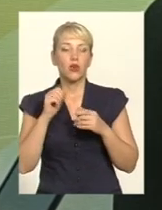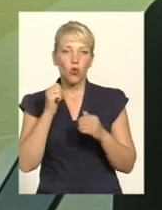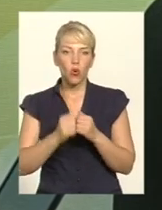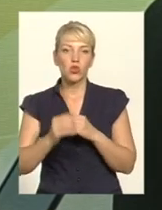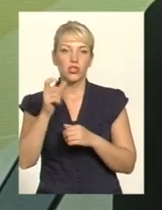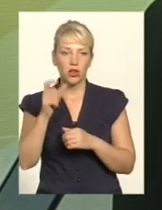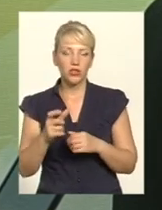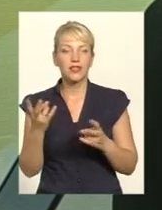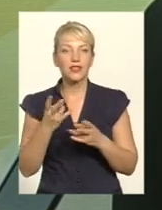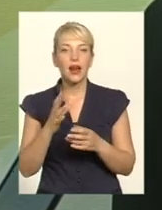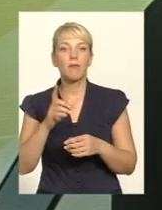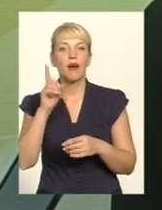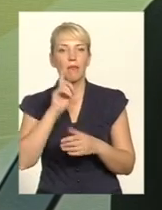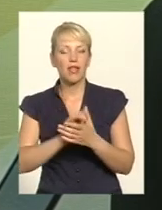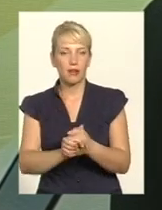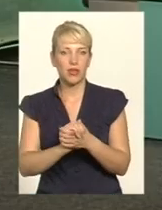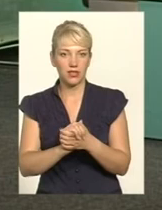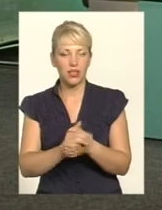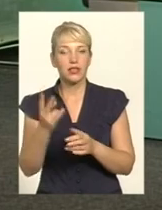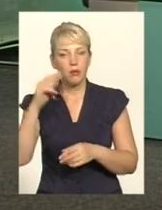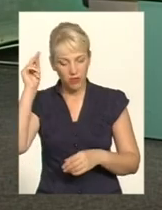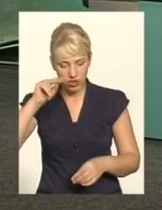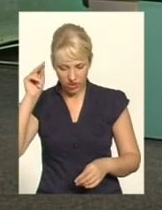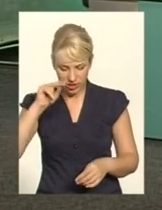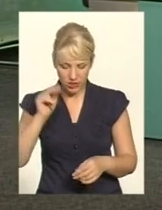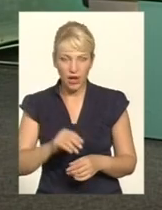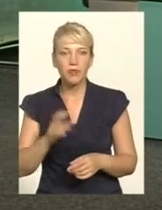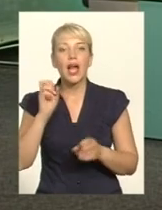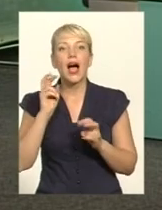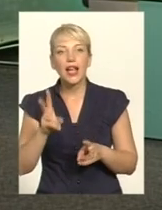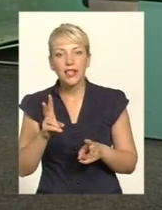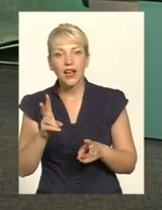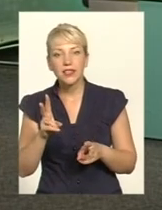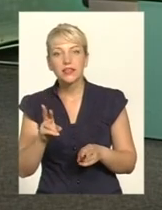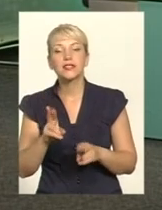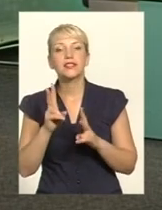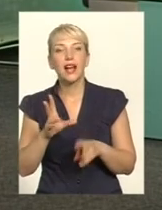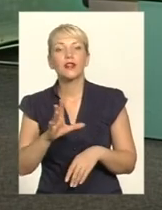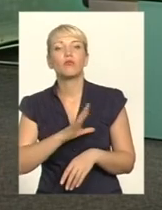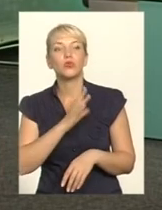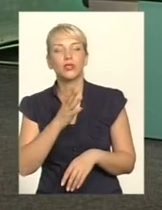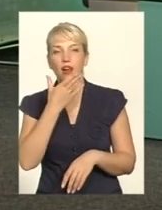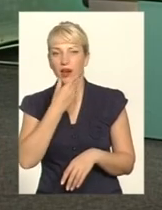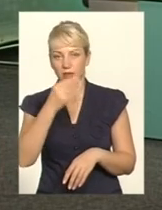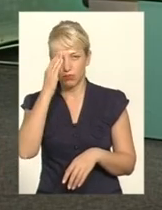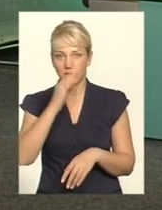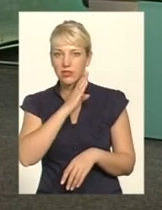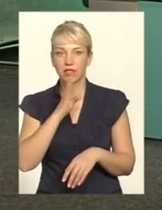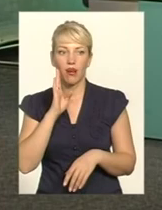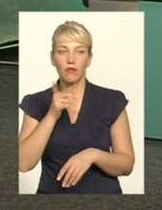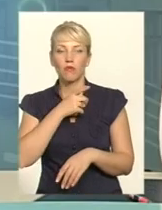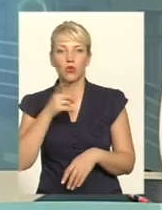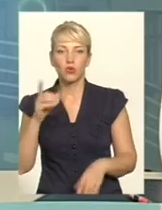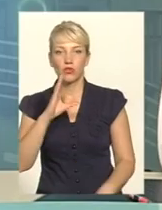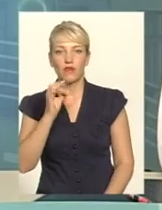до перемир'я. Треба прагнути до перемир'я і вчитися бути власне гарним батьком. Як бути гарними батьками впродовж